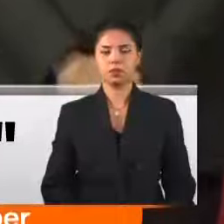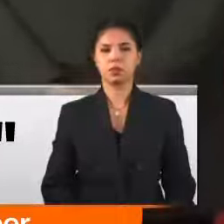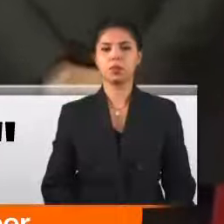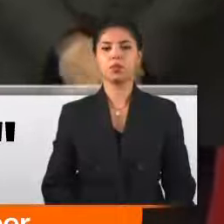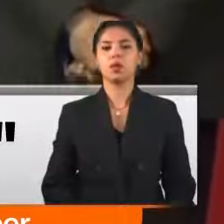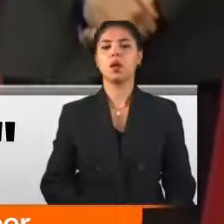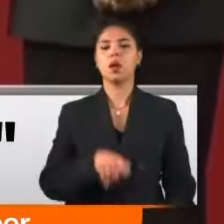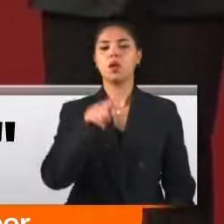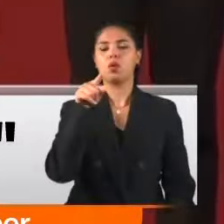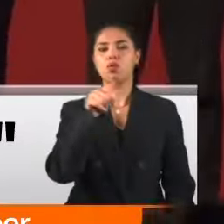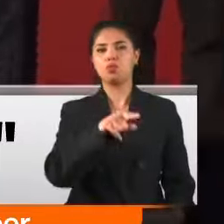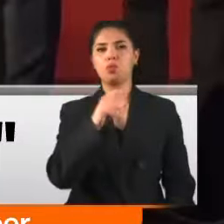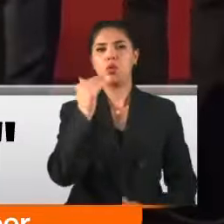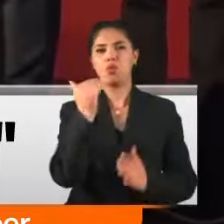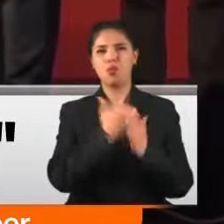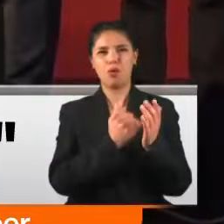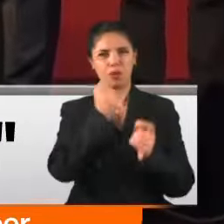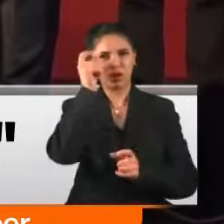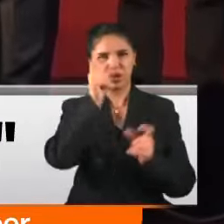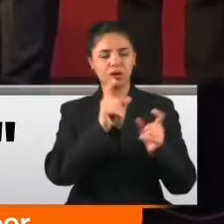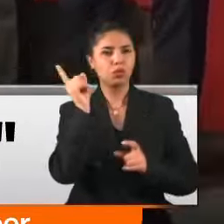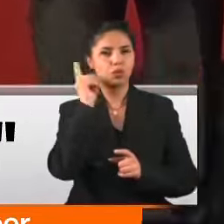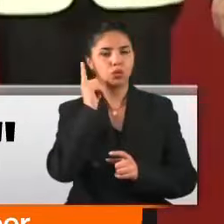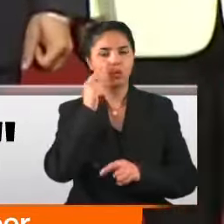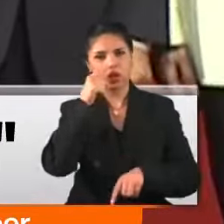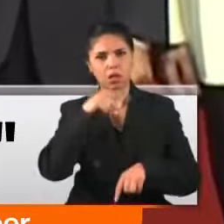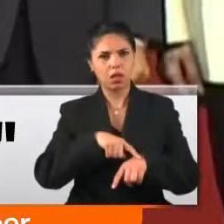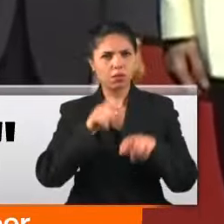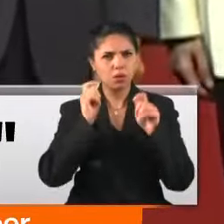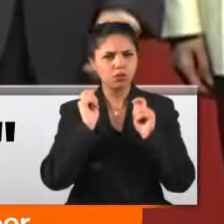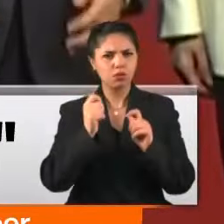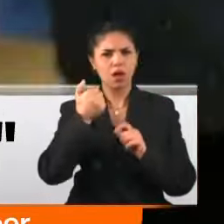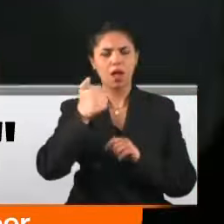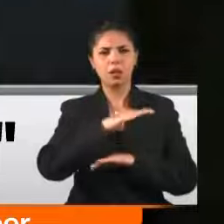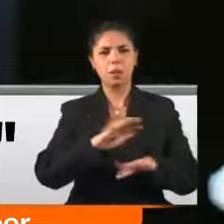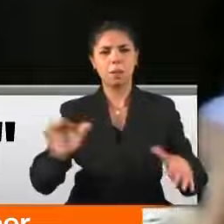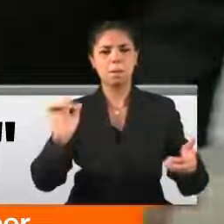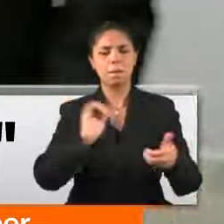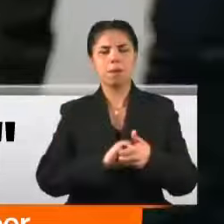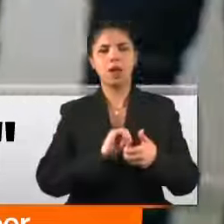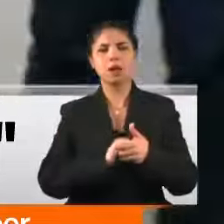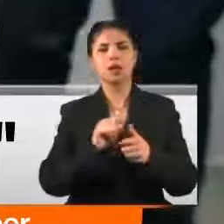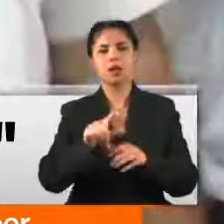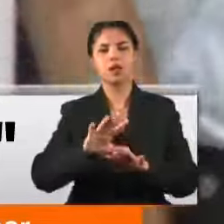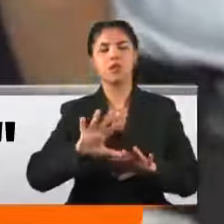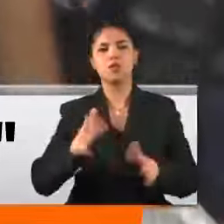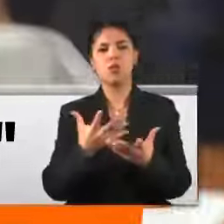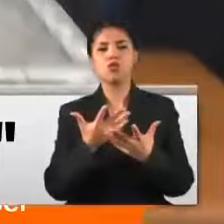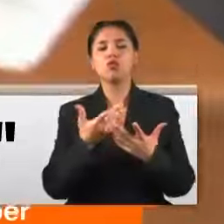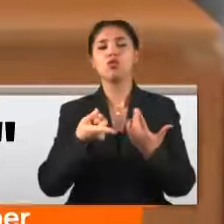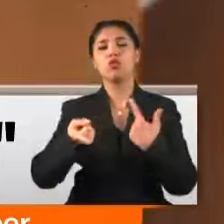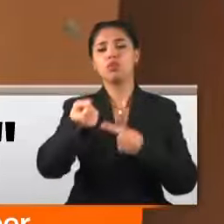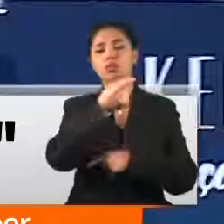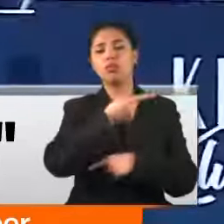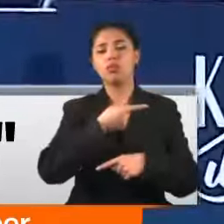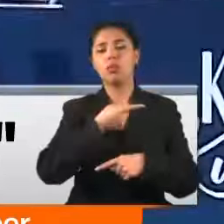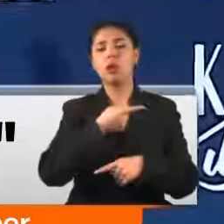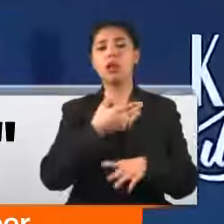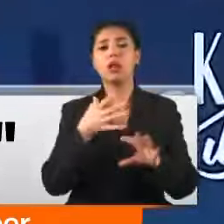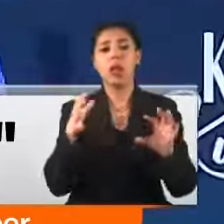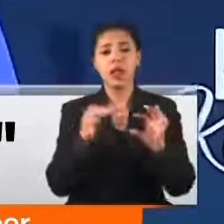Programcılar bile duyduğuna inanamadı. Altılı Masa'nın neredeyse dağılmasına neden olan adaylığıyla ilgili ben istemedim dedi,